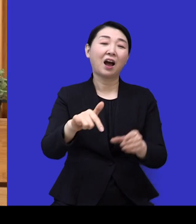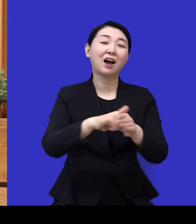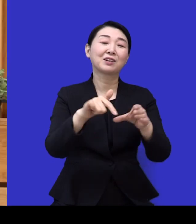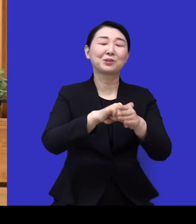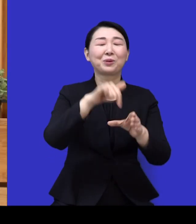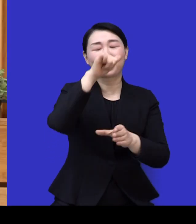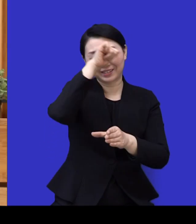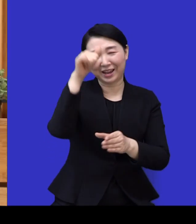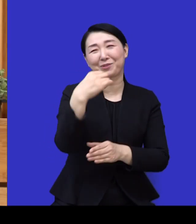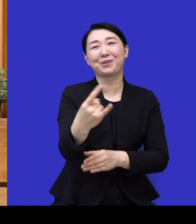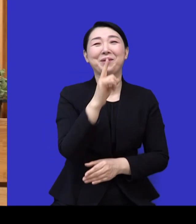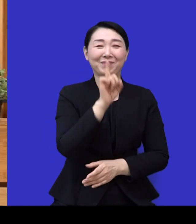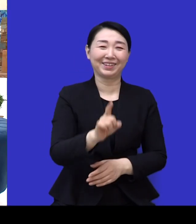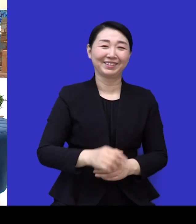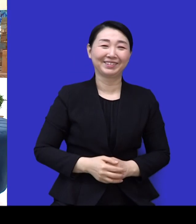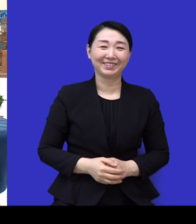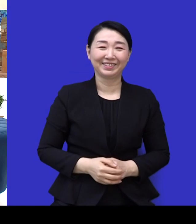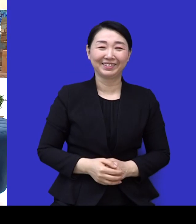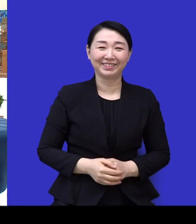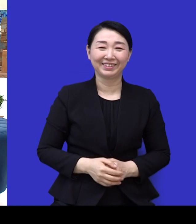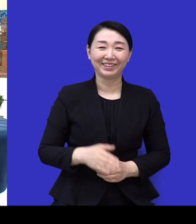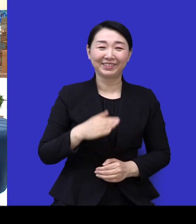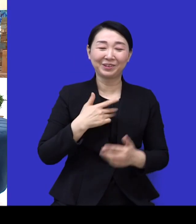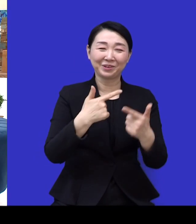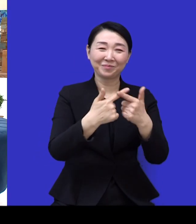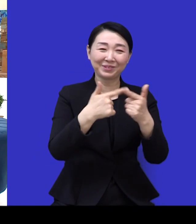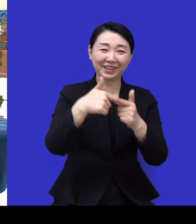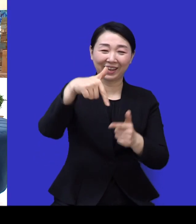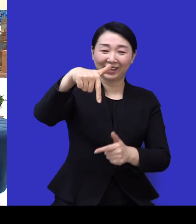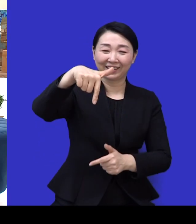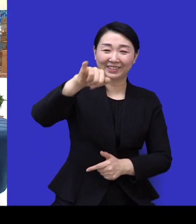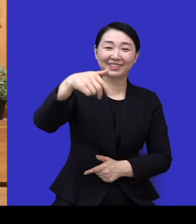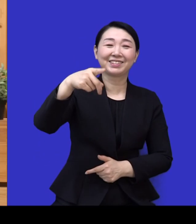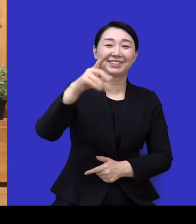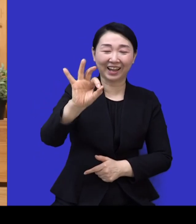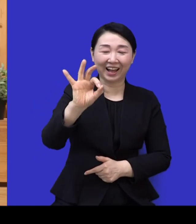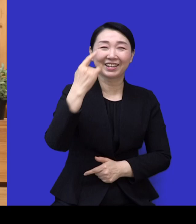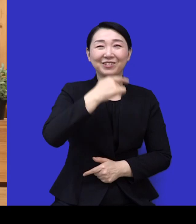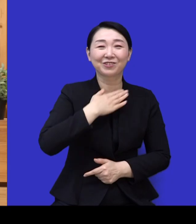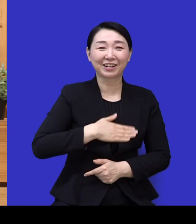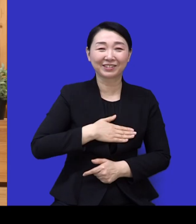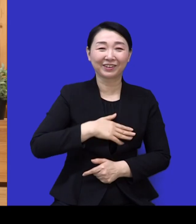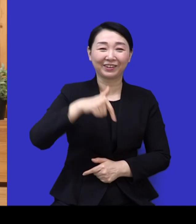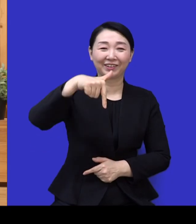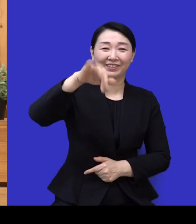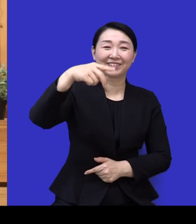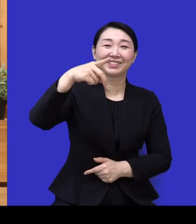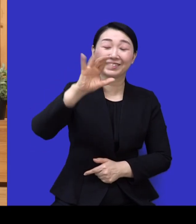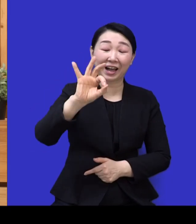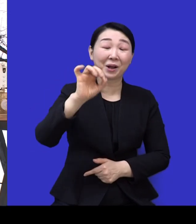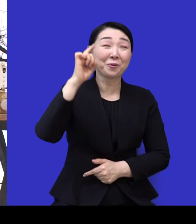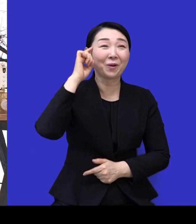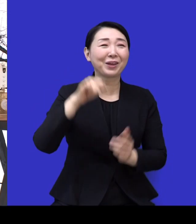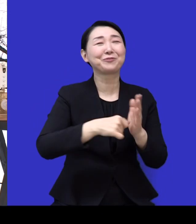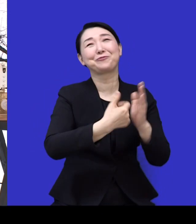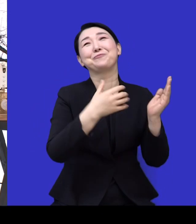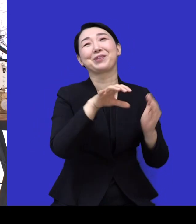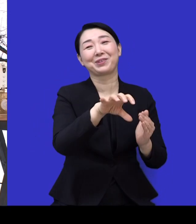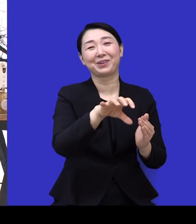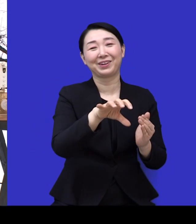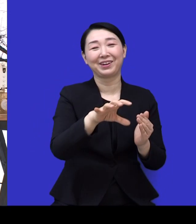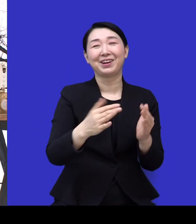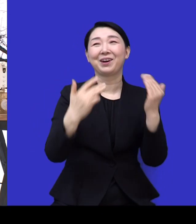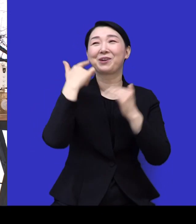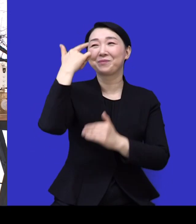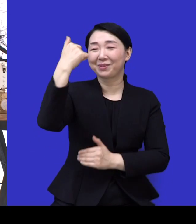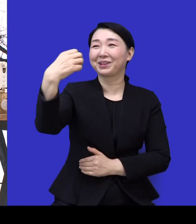장로회 그러더니 저도 부산. 저도 부산 기장인 줄 알았으니까 네. 저도 요즘 기장이 제일 되게 핫하니까. 어르신 목사님이